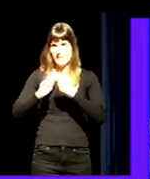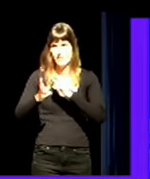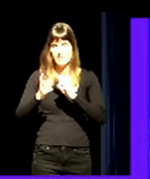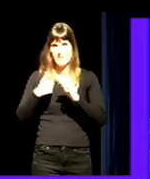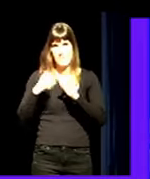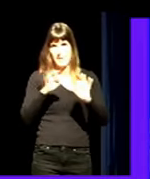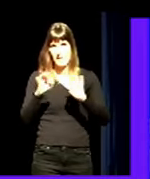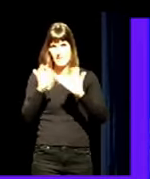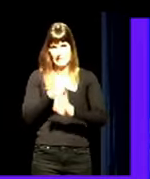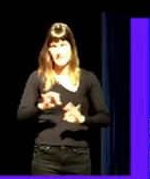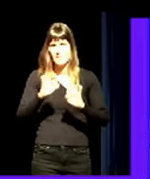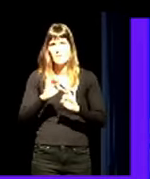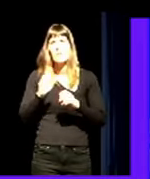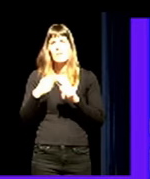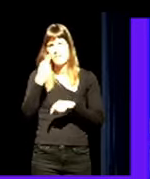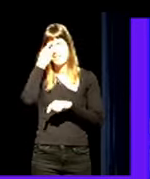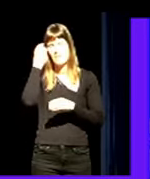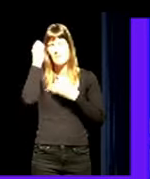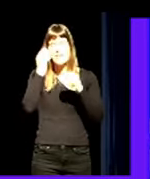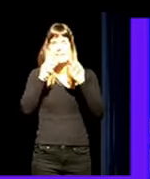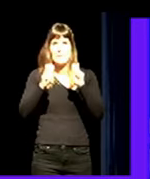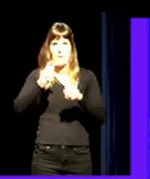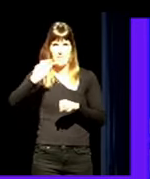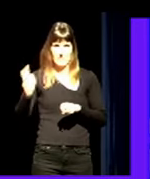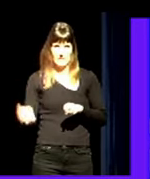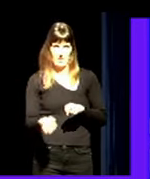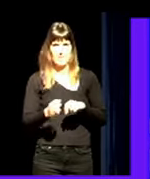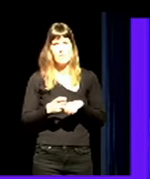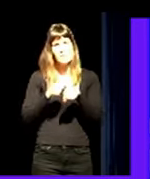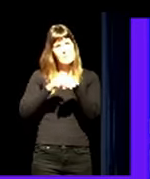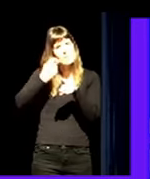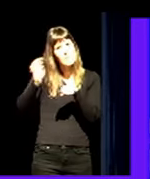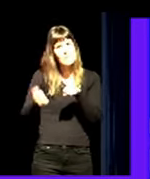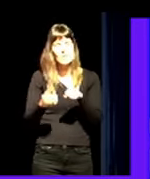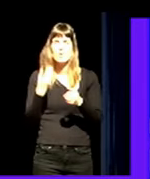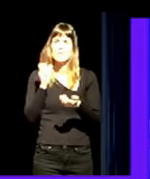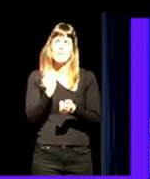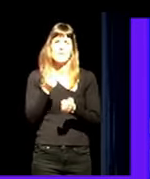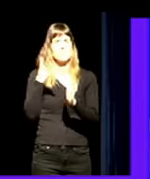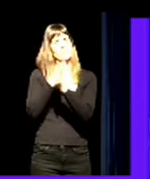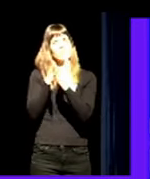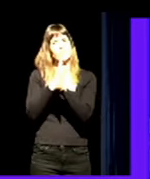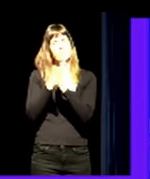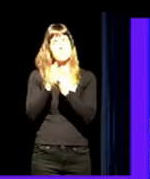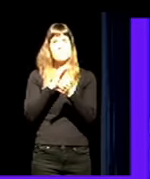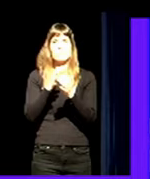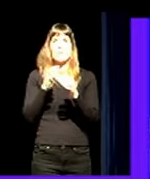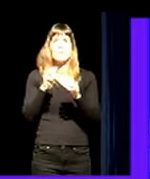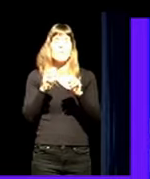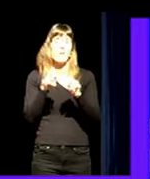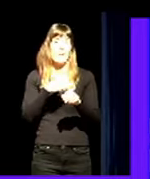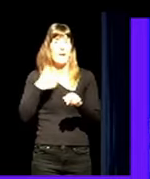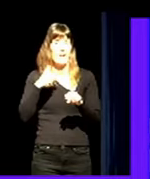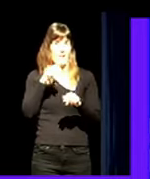eman denbora erantzuteko, dara anistazona. Claro, nik askotan hitz egiten eban egonean, nahiko homogenoa nintzen